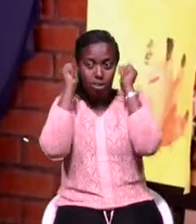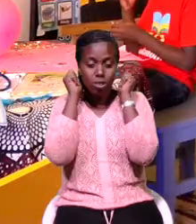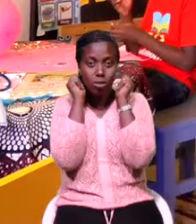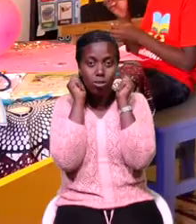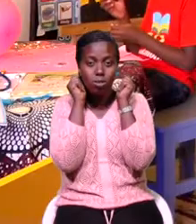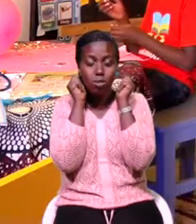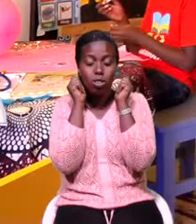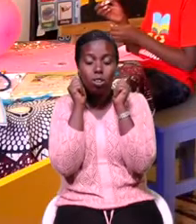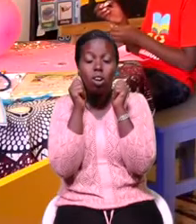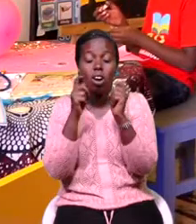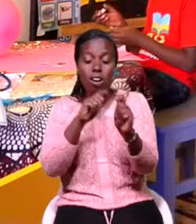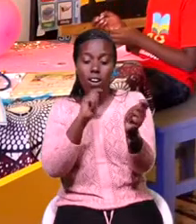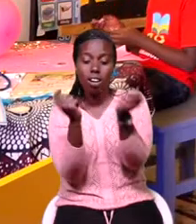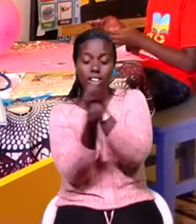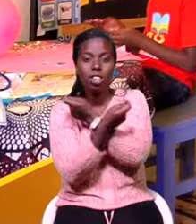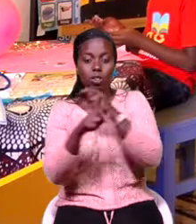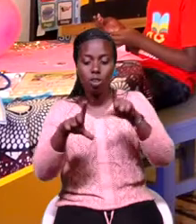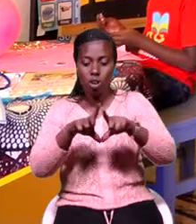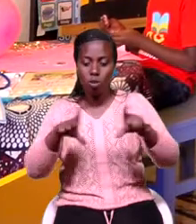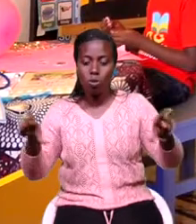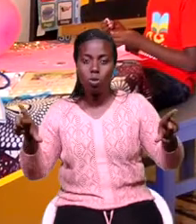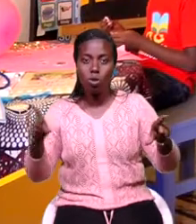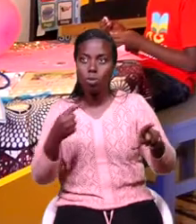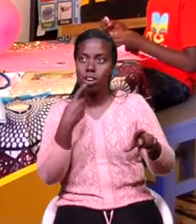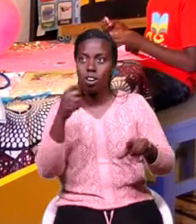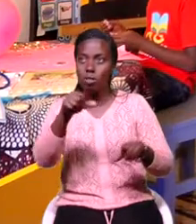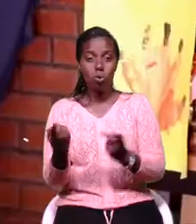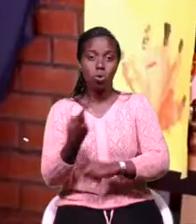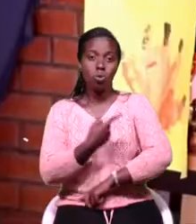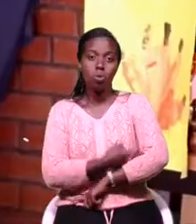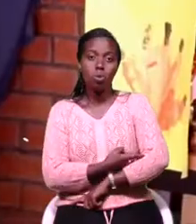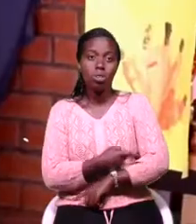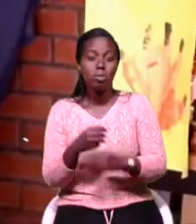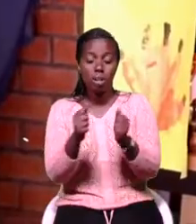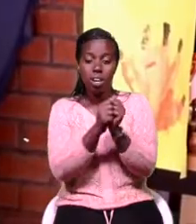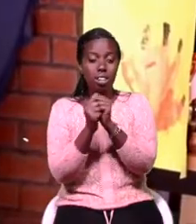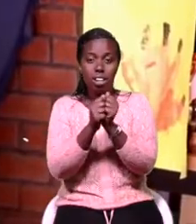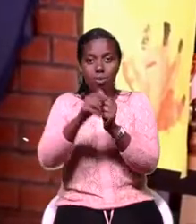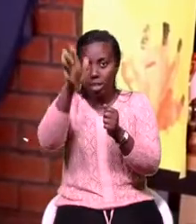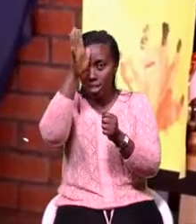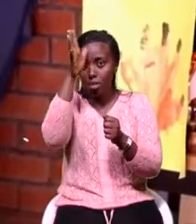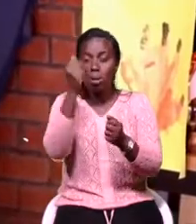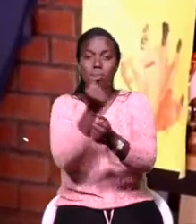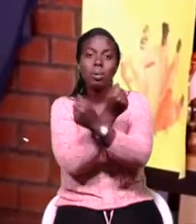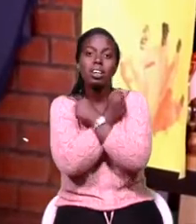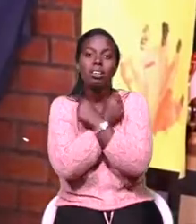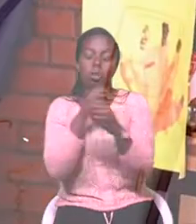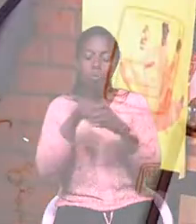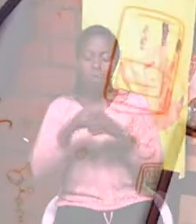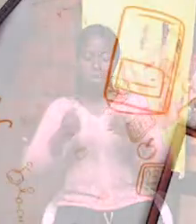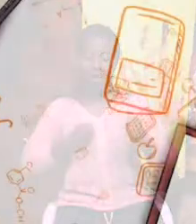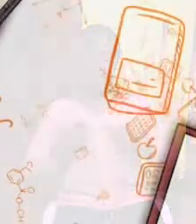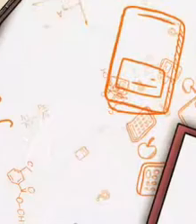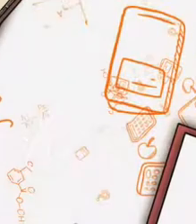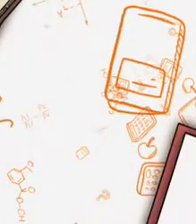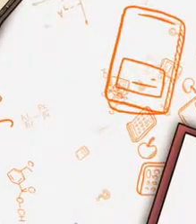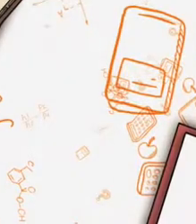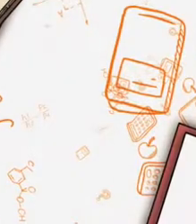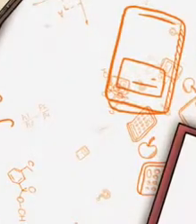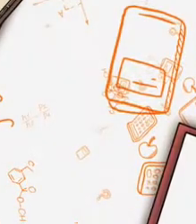ngofero agahindura ururimi akavuga urundi rurimi mwari muri kumwe na papa yambi wo muri Rwanda